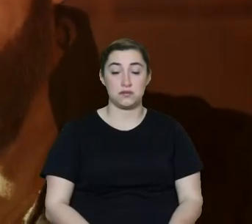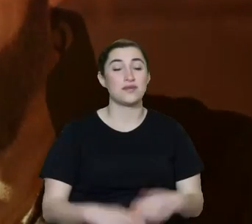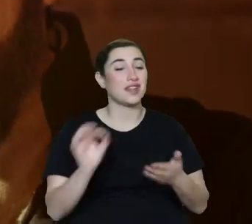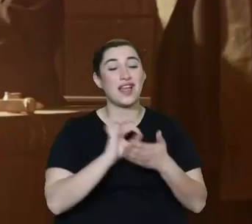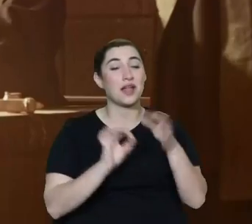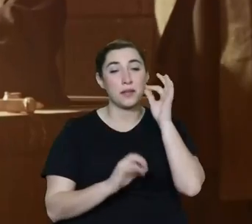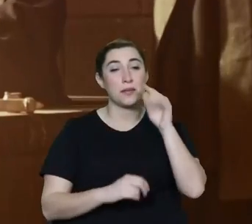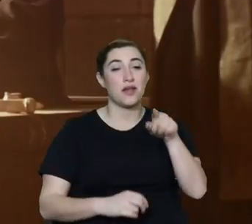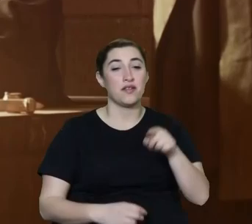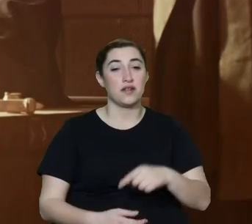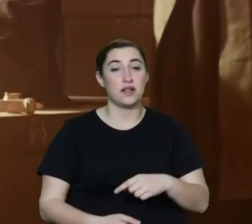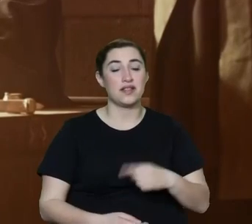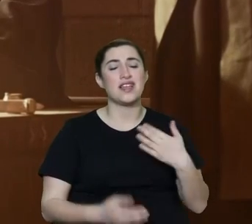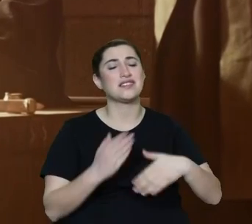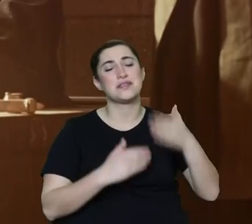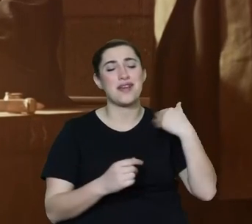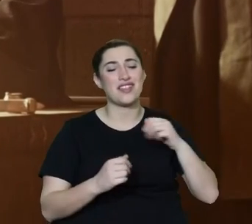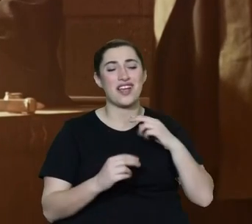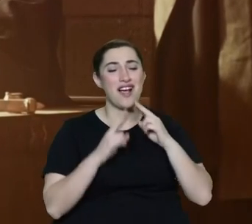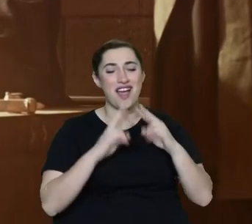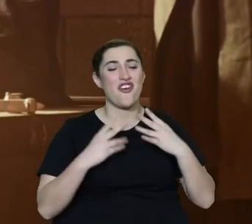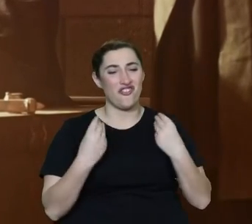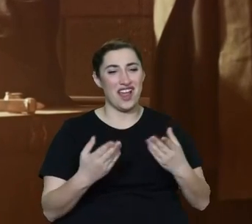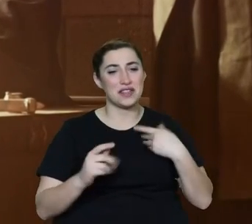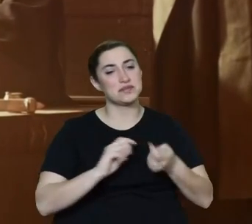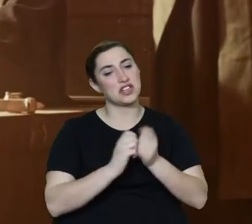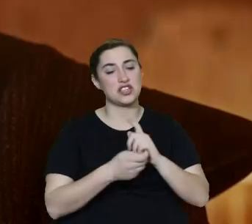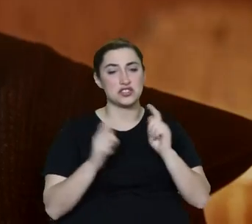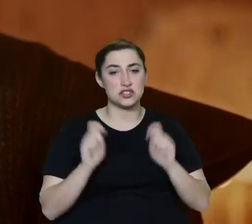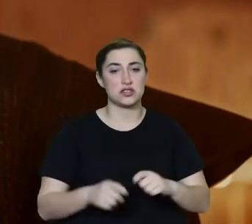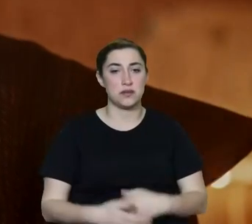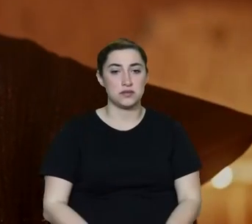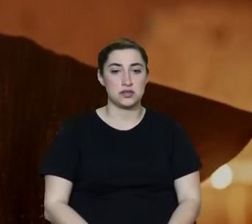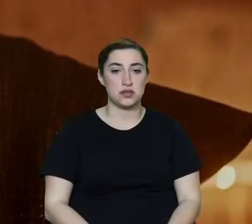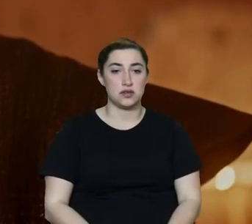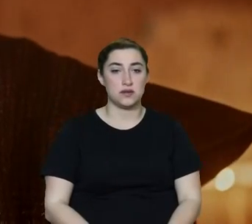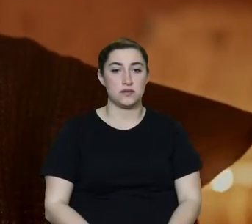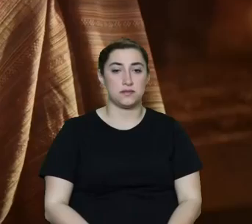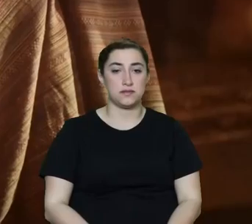Kadim efendi, vaktiyle verdiğimiz hükmü değiştiresin.